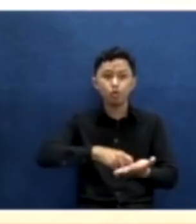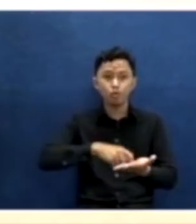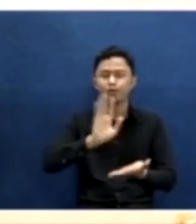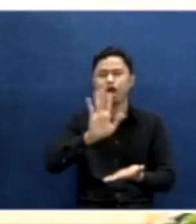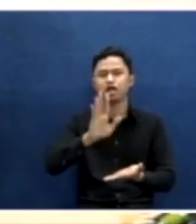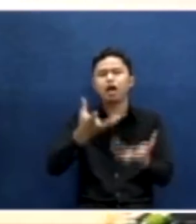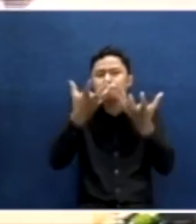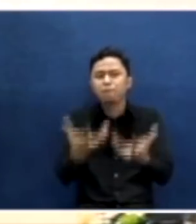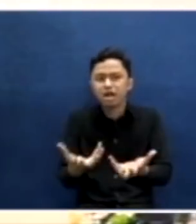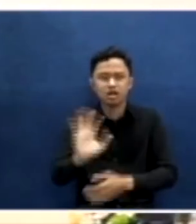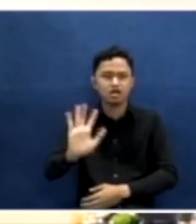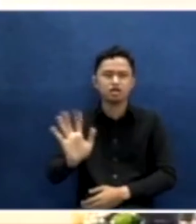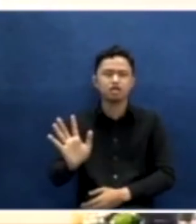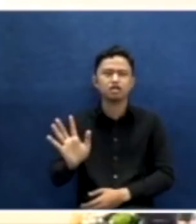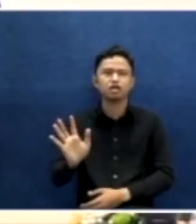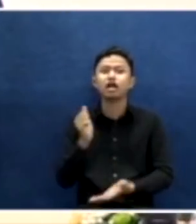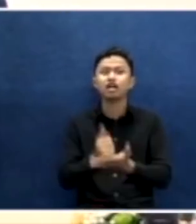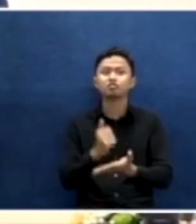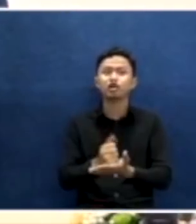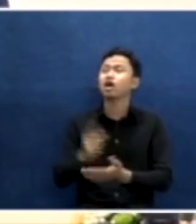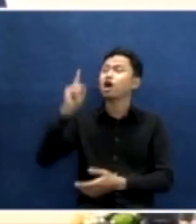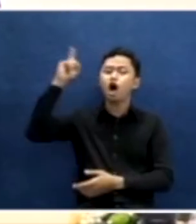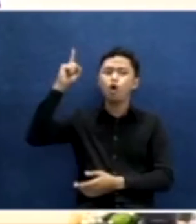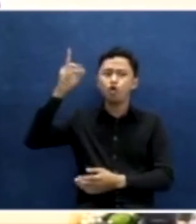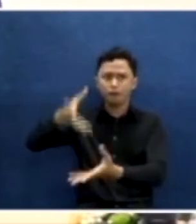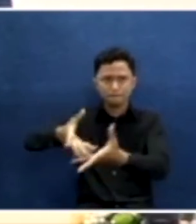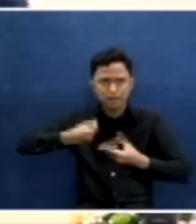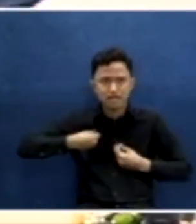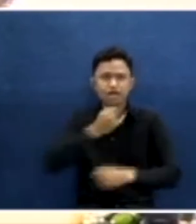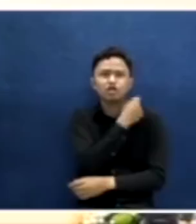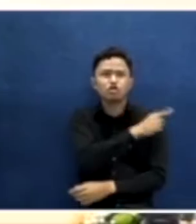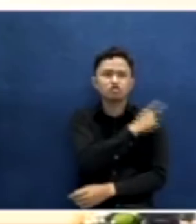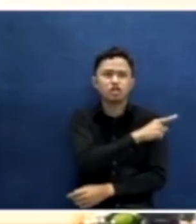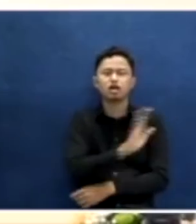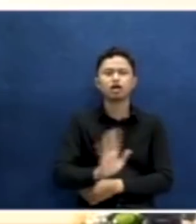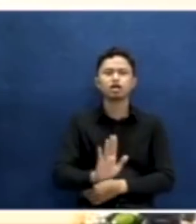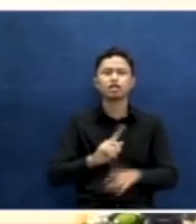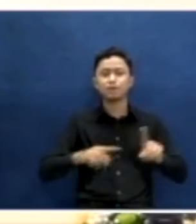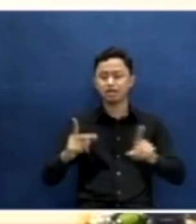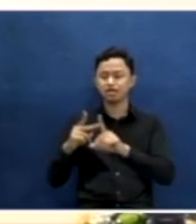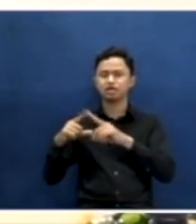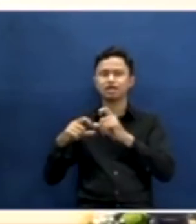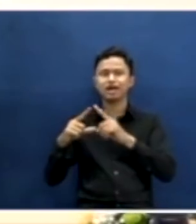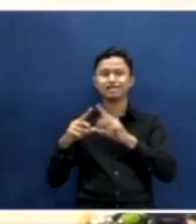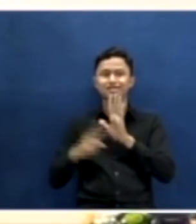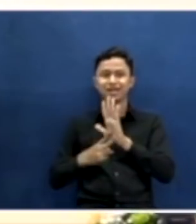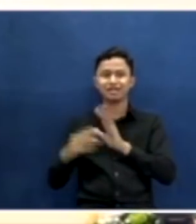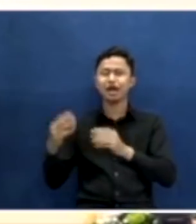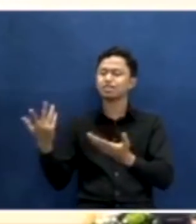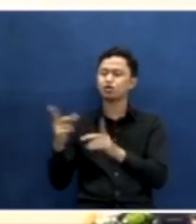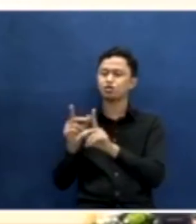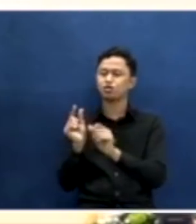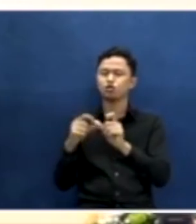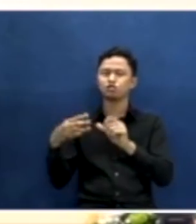asalnya apapun yang dilakukan itu tidak akan dihisab oleh Allah ketika belum balik Tapi saat itu Hasan kemudian masuk ataupun Husain